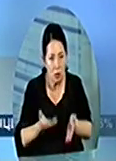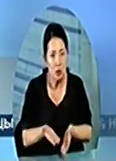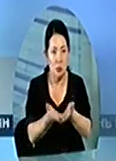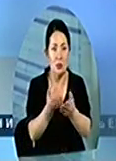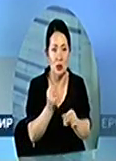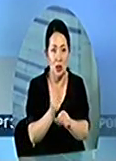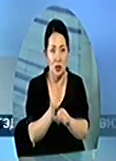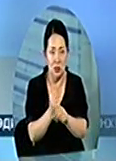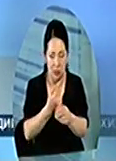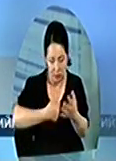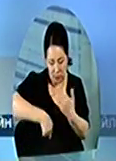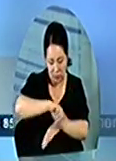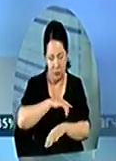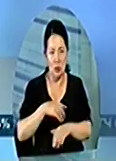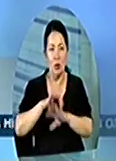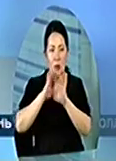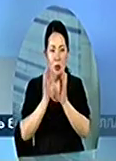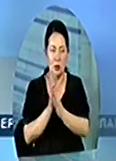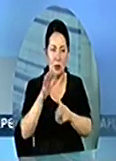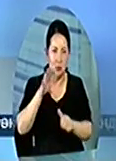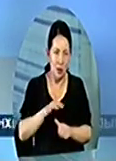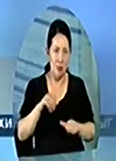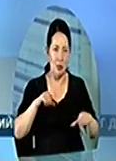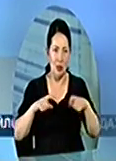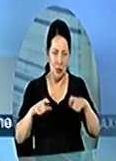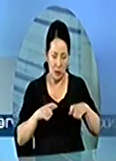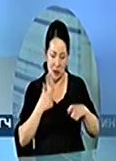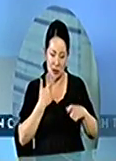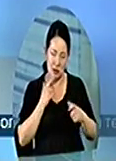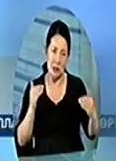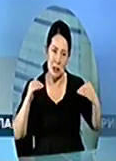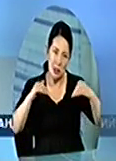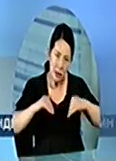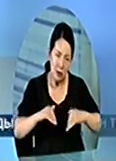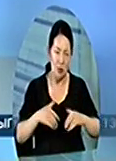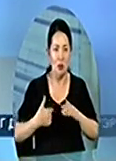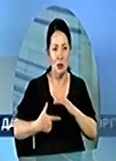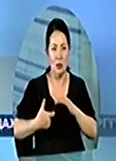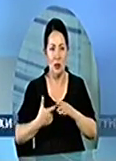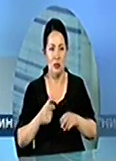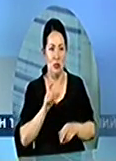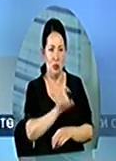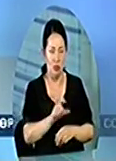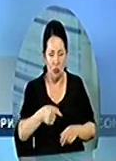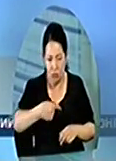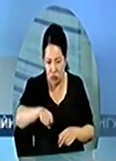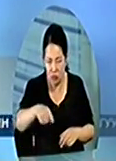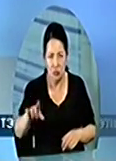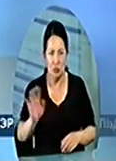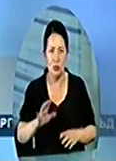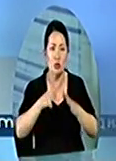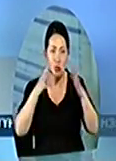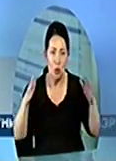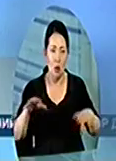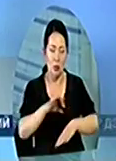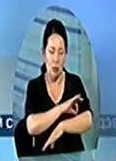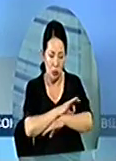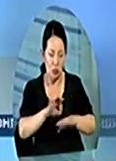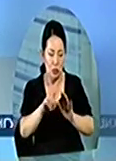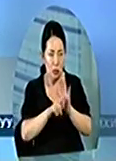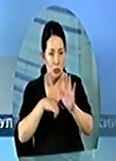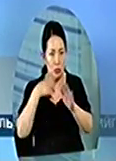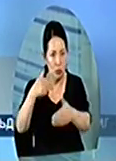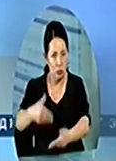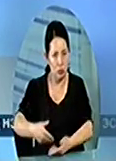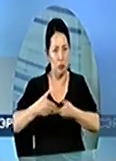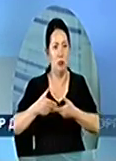өнөөдөр одоо бүхэл дарамтыг өнөөдөр эдийн засгийн энэ хүнд байдлыг татвар төлөгчдийн нуруунд дээр, ард түмний нуруунд дээр биш мөн томоохон төсөл хөтөлбөрөөр бид нар бас дэмжиж